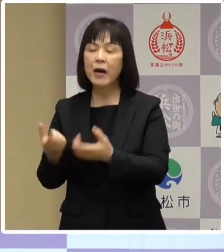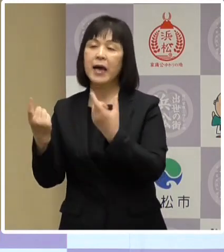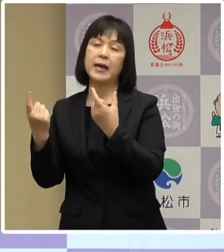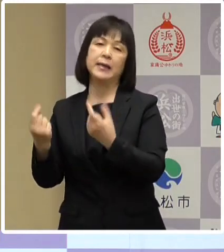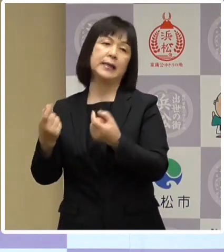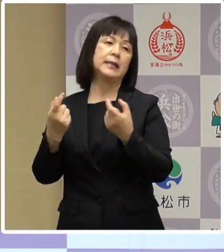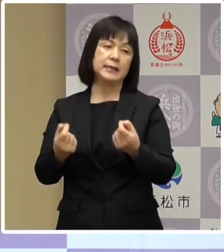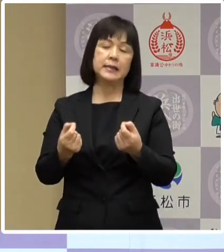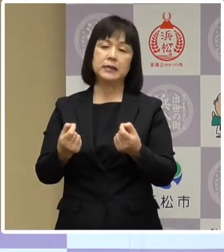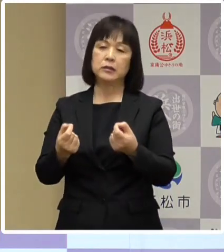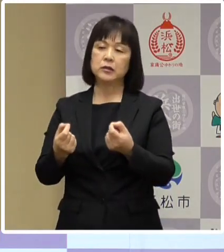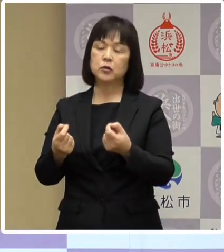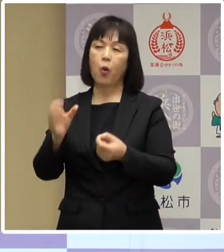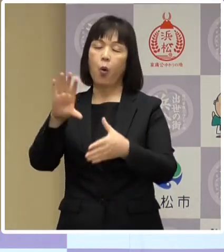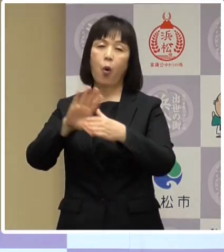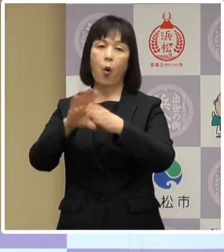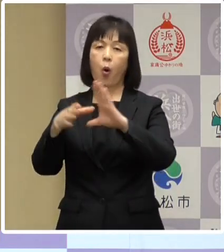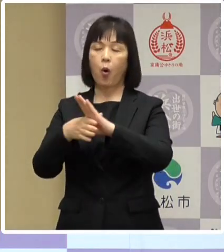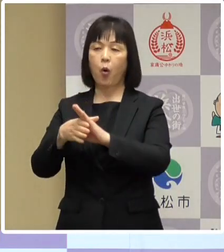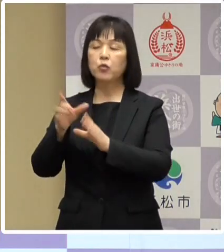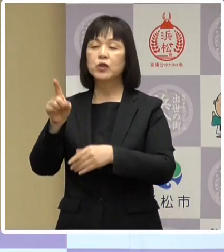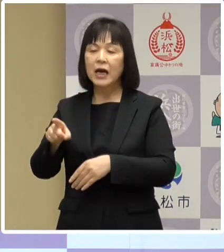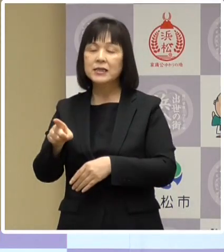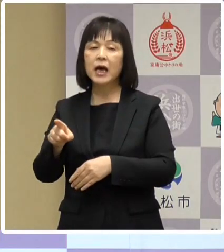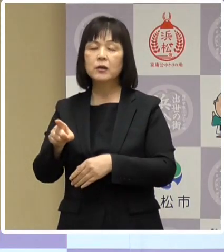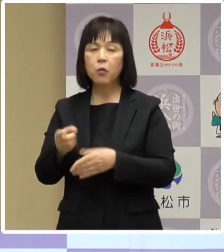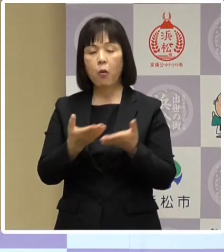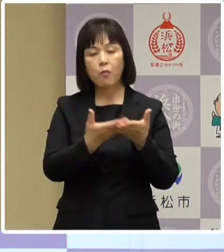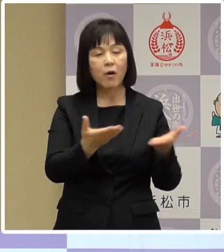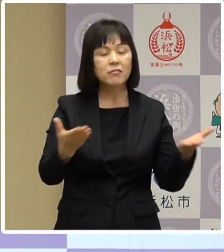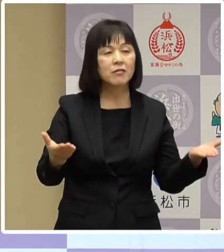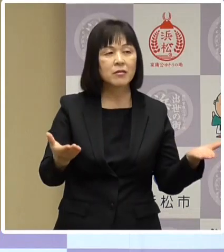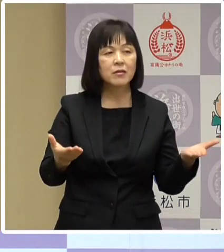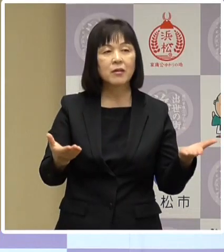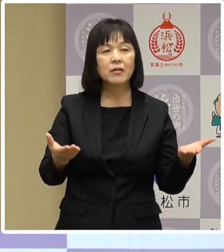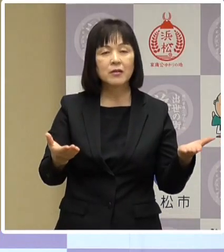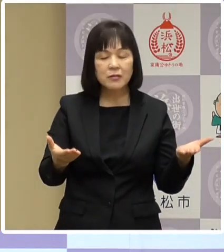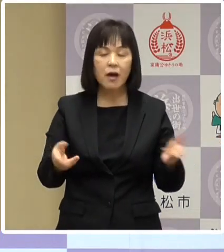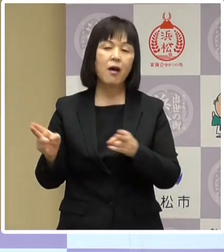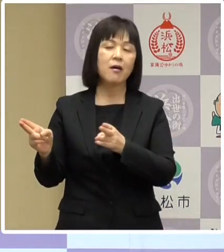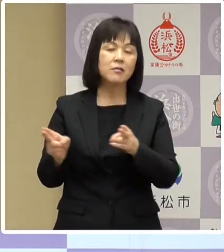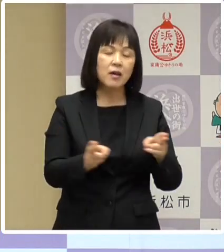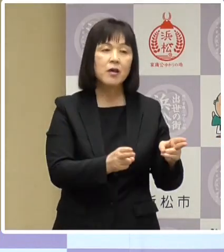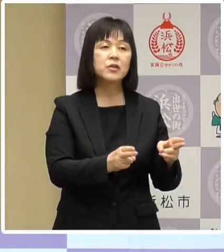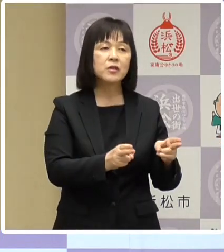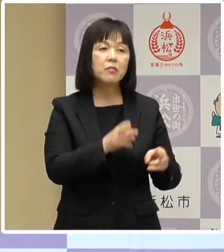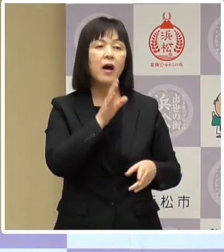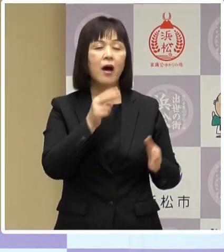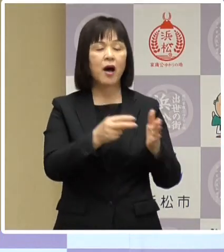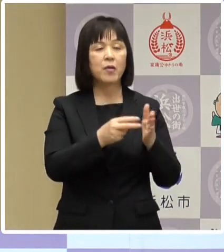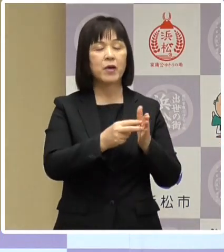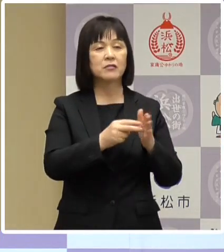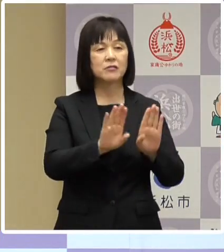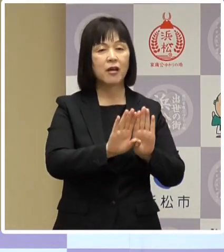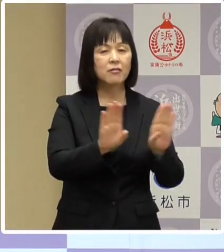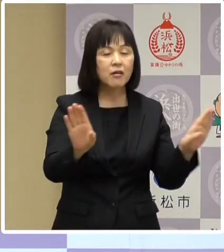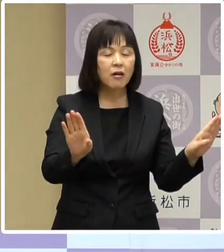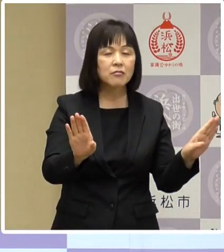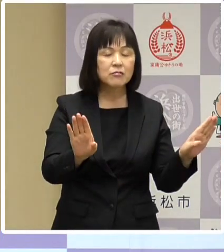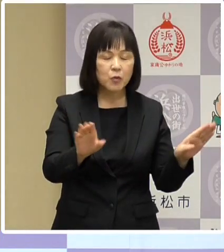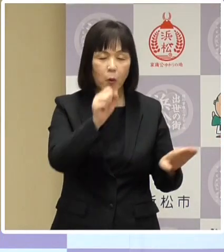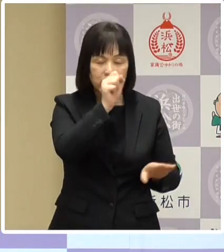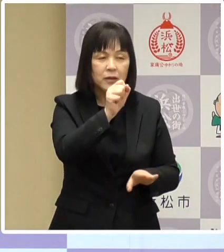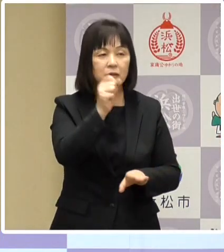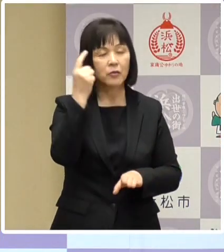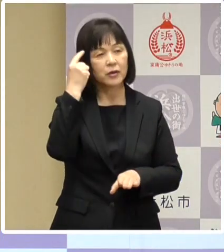を文化財をですね、収蔵するような事業もですね、浜松で行っていきたいというニーズもござい